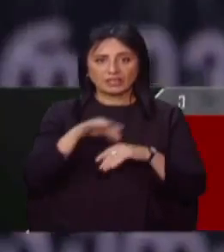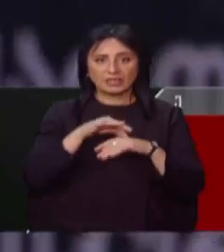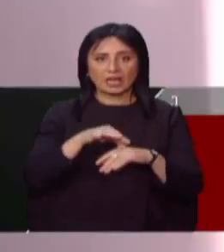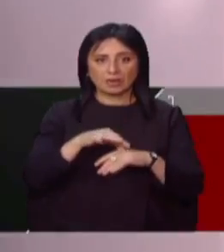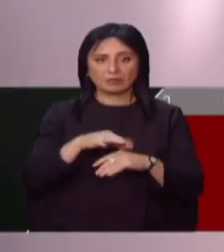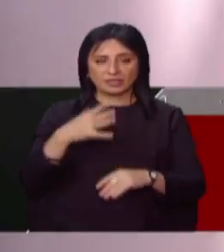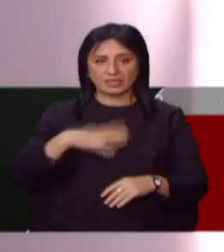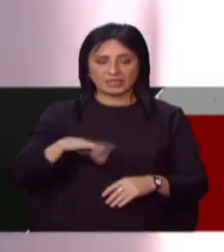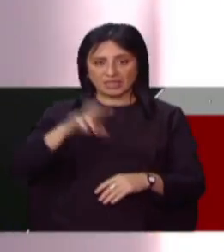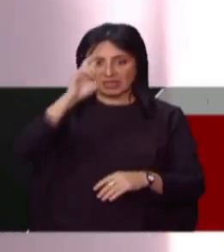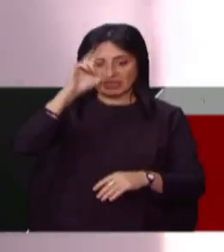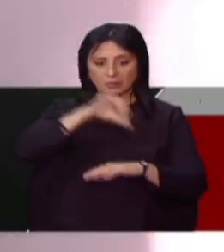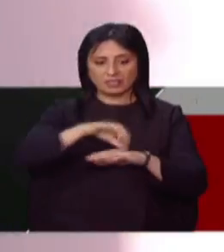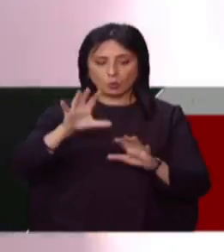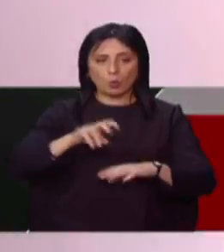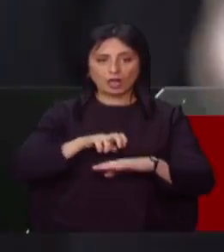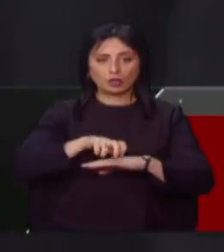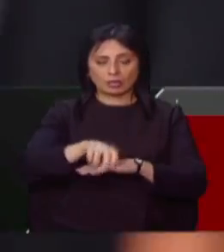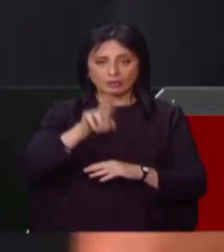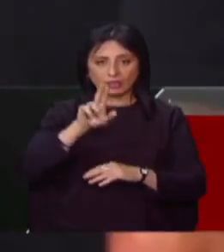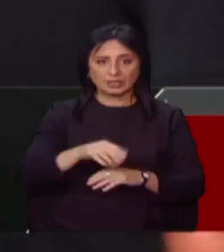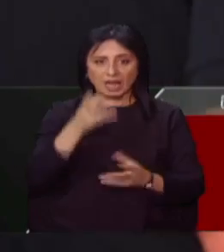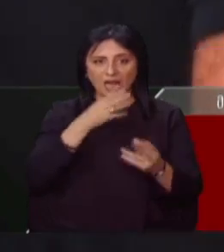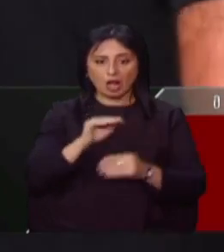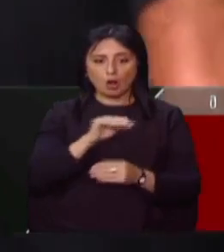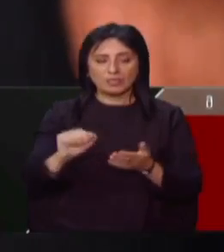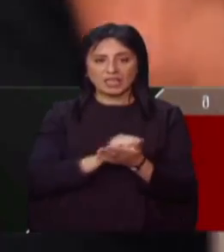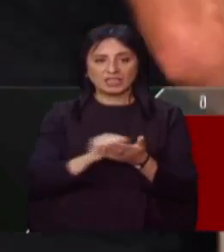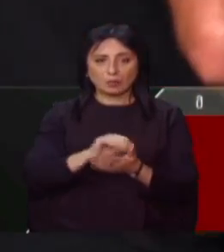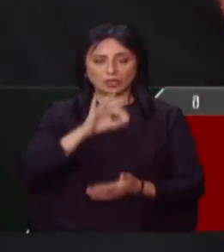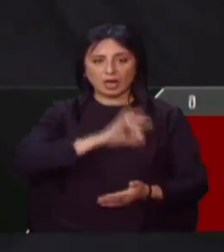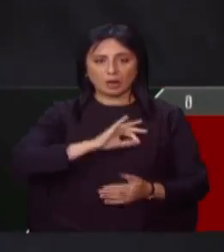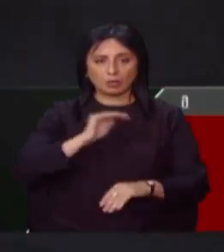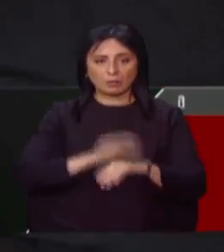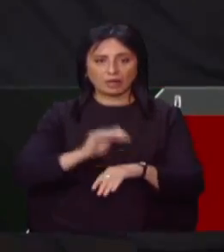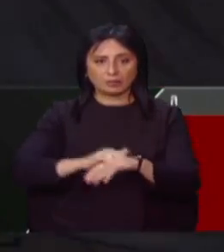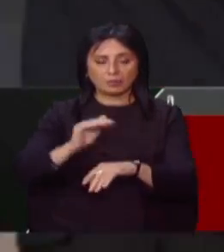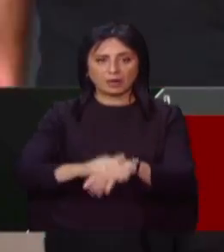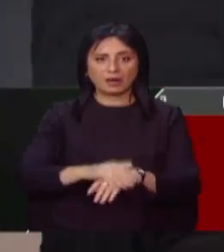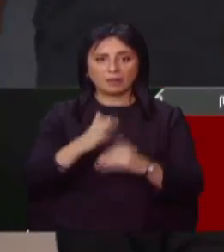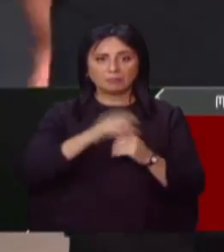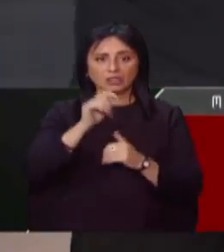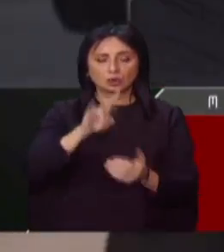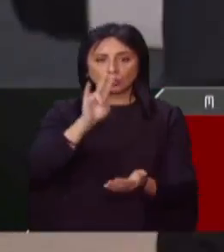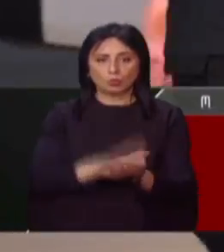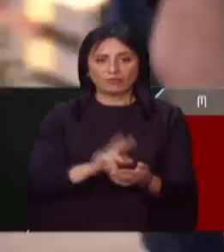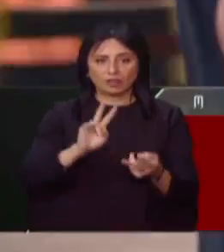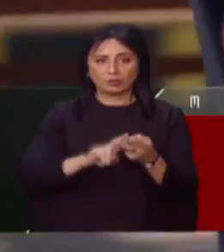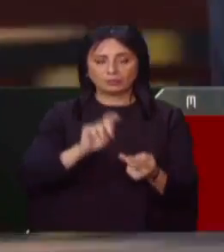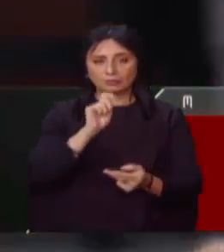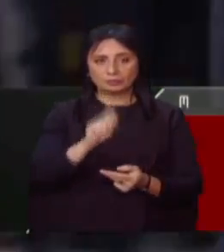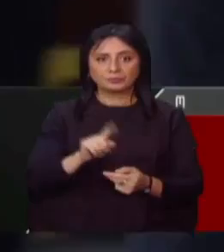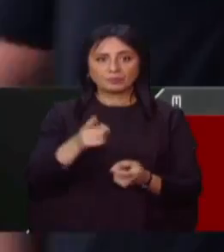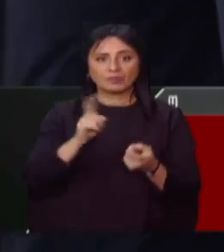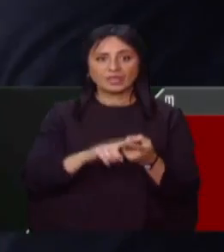ტარების საქართველოს სახელმწიფო საზღვრის უკანონოდ გადაკვეთის და ყალბი ოფიციალურ დოკუმენტის გამოყენების ფაქტებზე და მისჯილი აქვს უვადო თავისუფლების აღკვეთა.